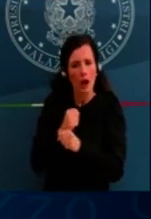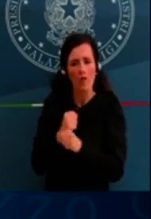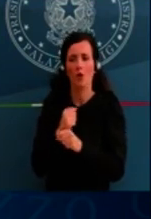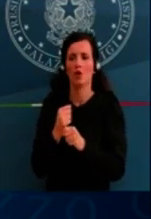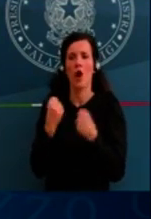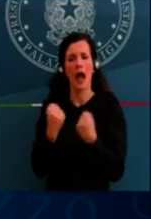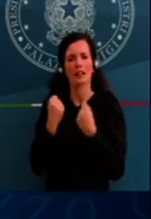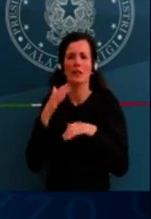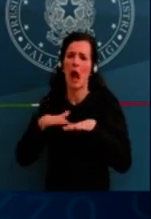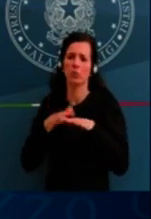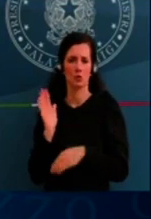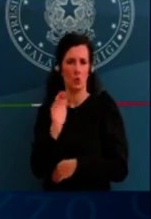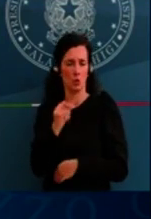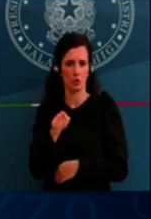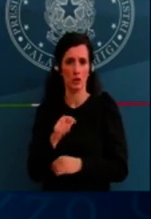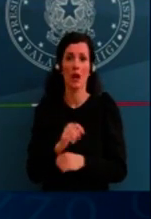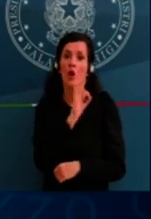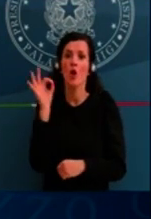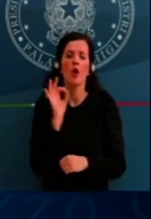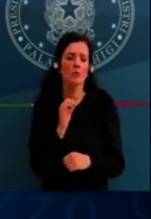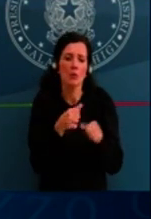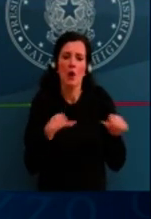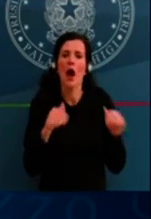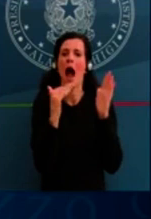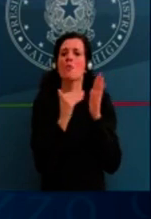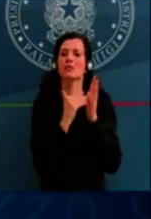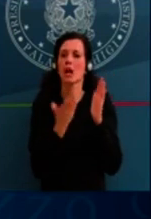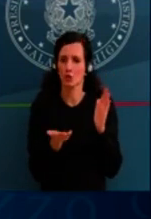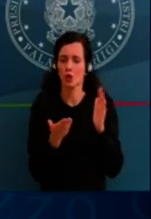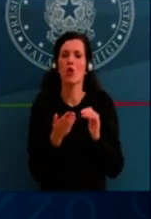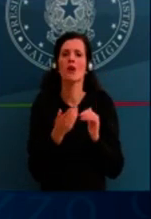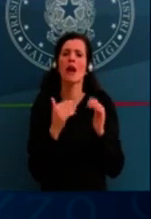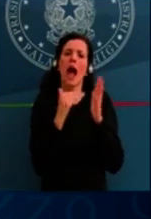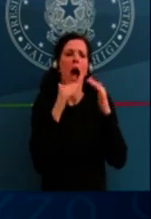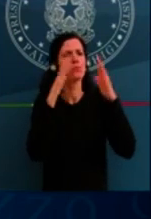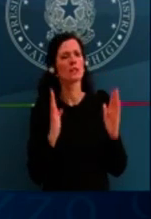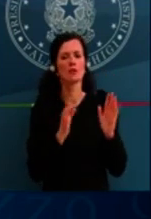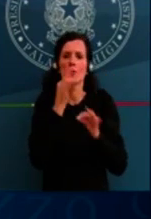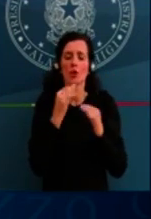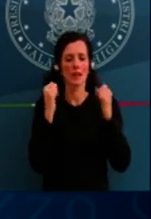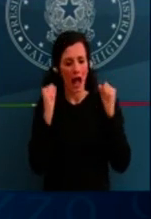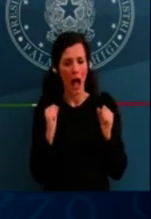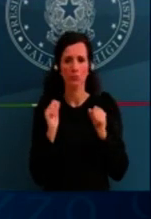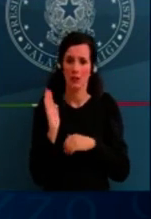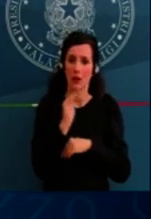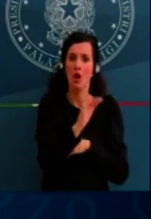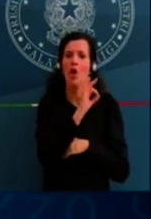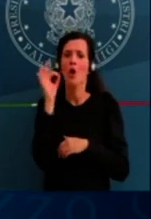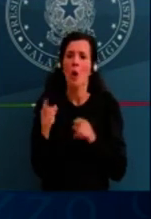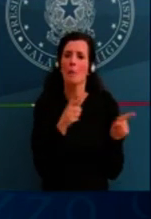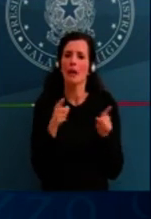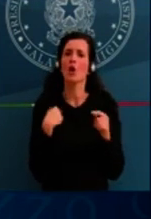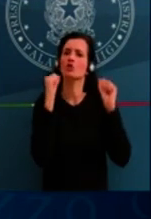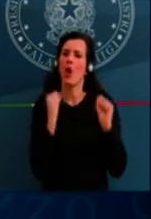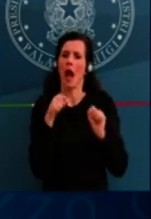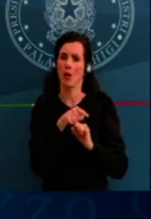periodicità ecco questo permetterà faccio un esempio il ricongiungimento di coppie che sono lontani